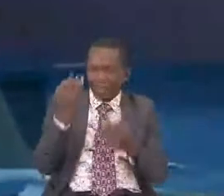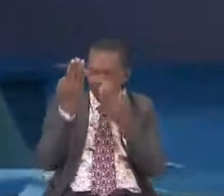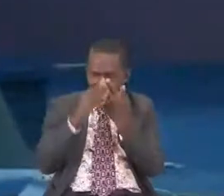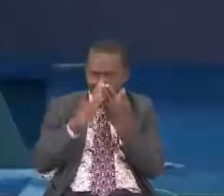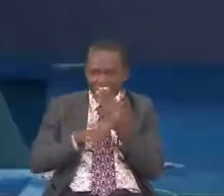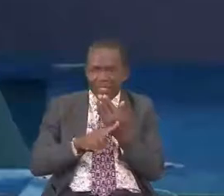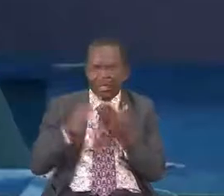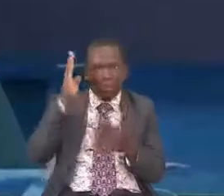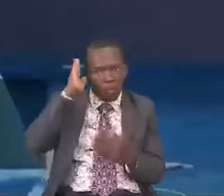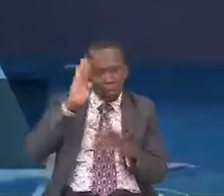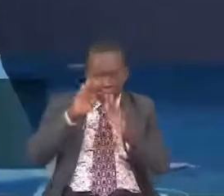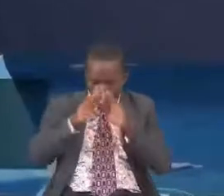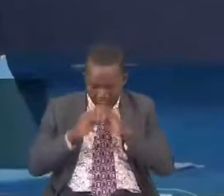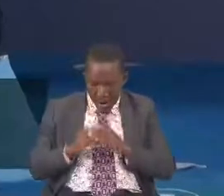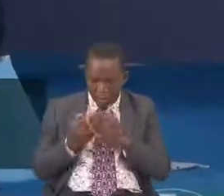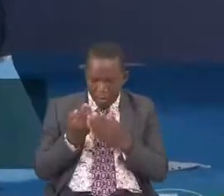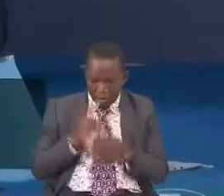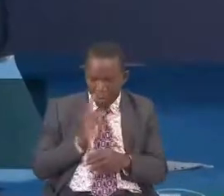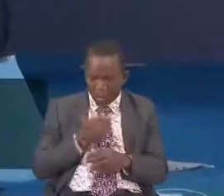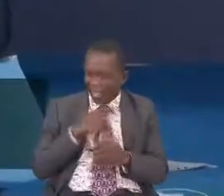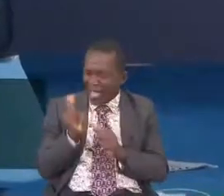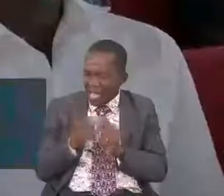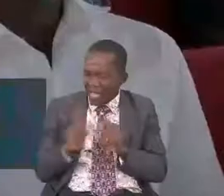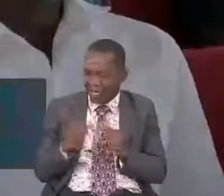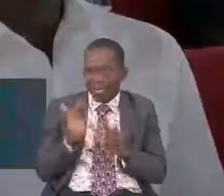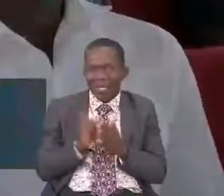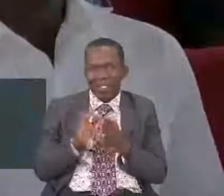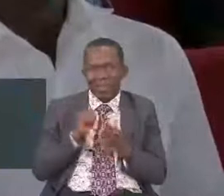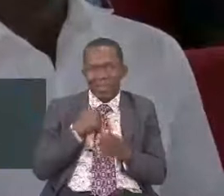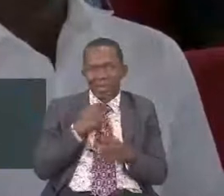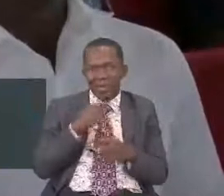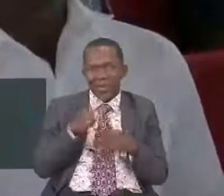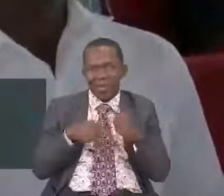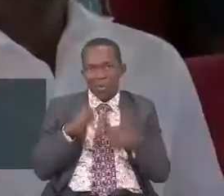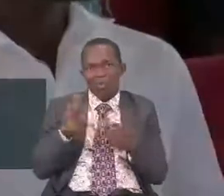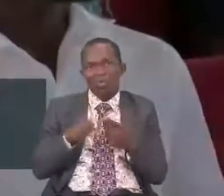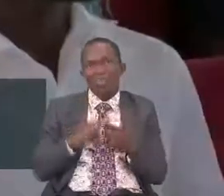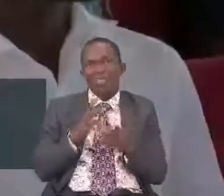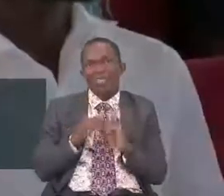nous. Partout nous irons au nom de Jésus.